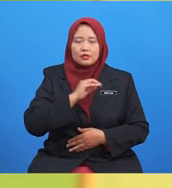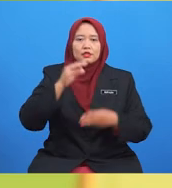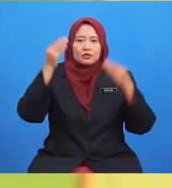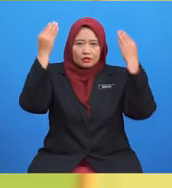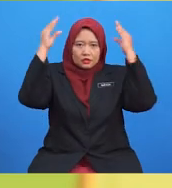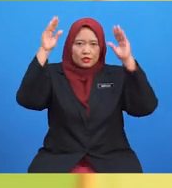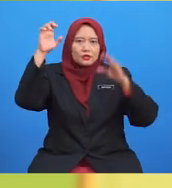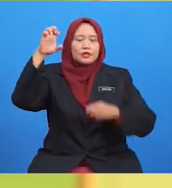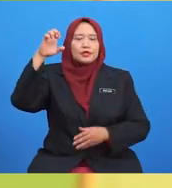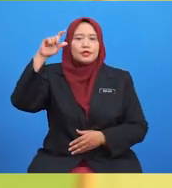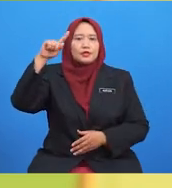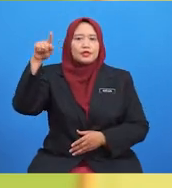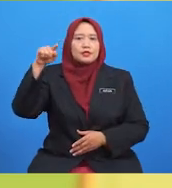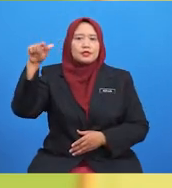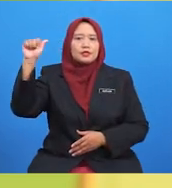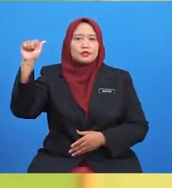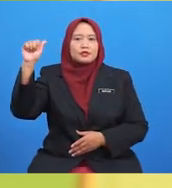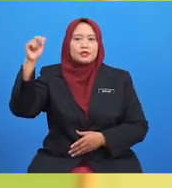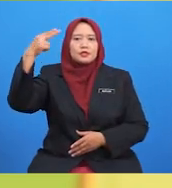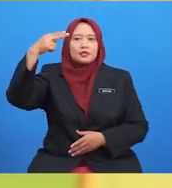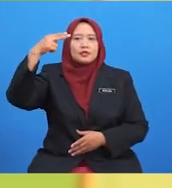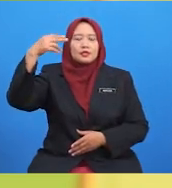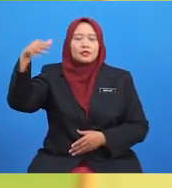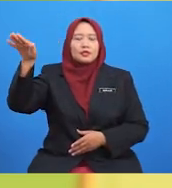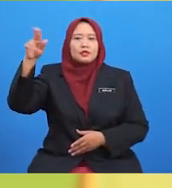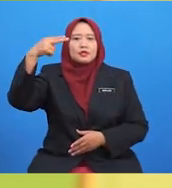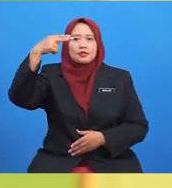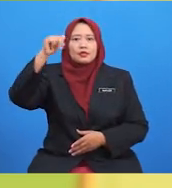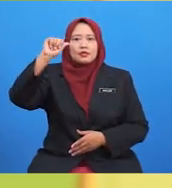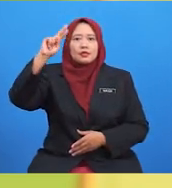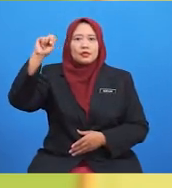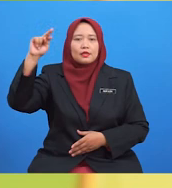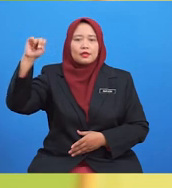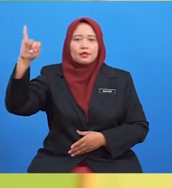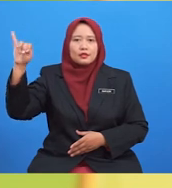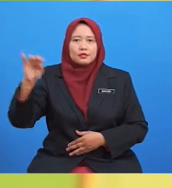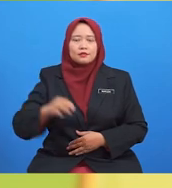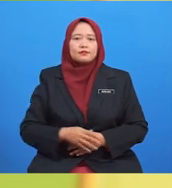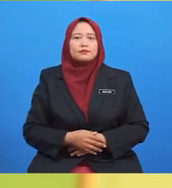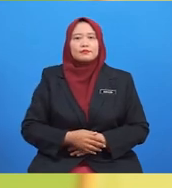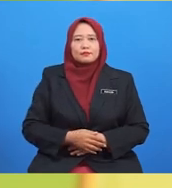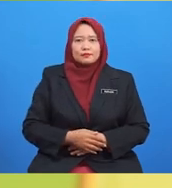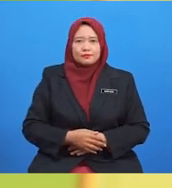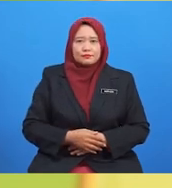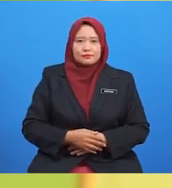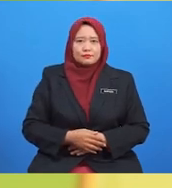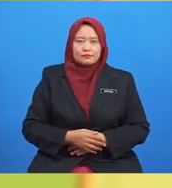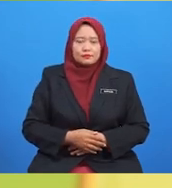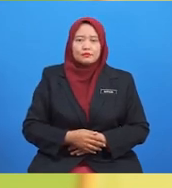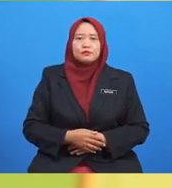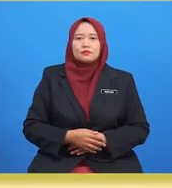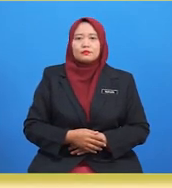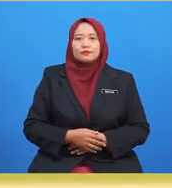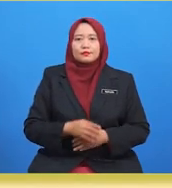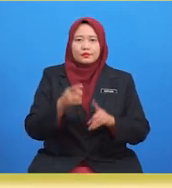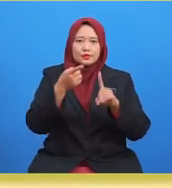lebih dikenali dengan Cikgu Ezra dari SMK Sri Ampang, Kuala Lumpur.